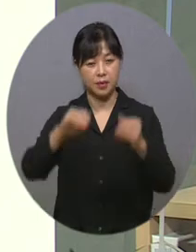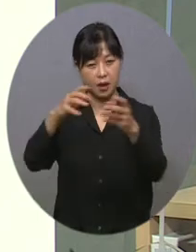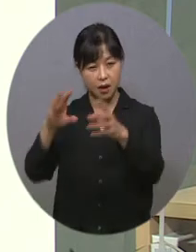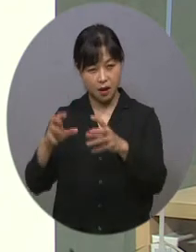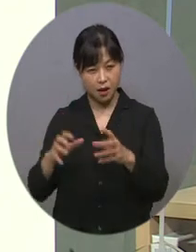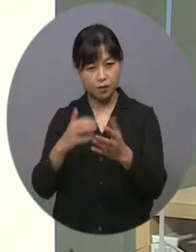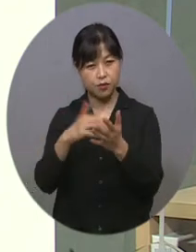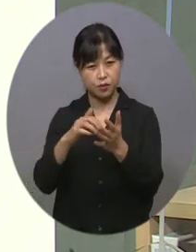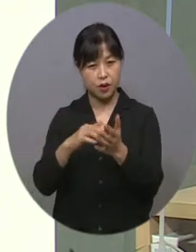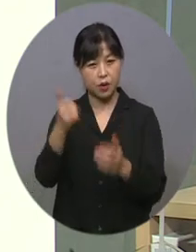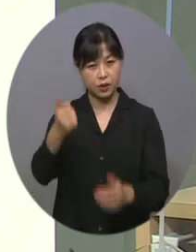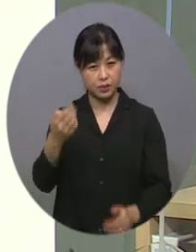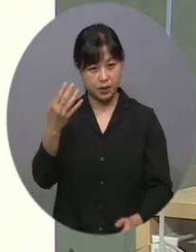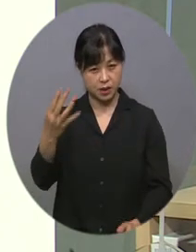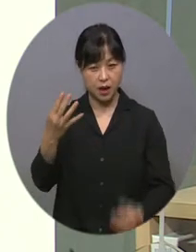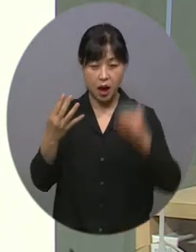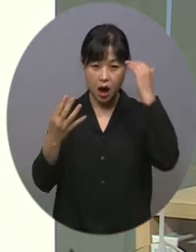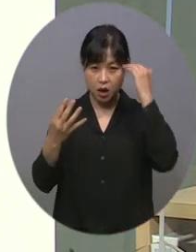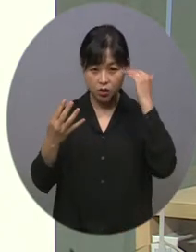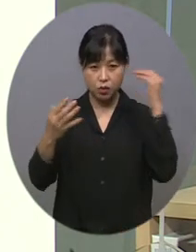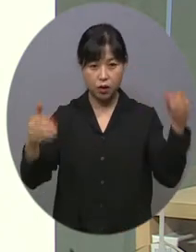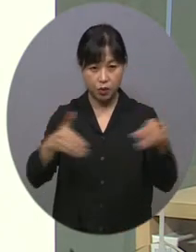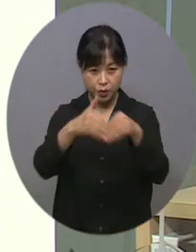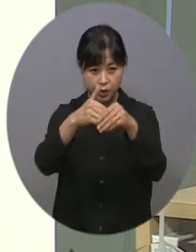54개국이 우리나라와 수교를 하고 있고 예. 예.